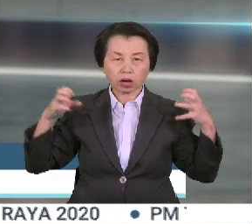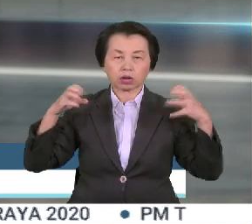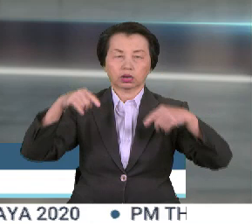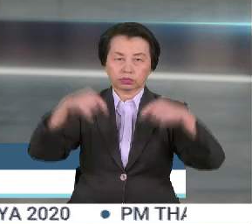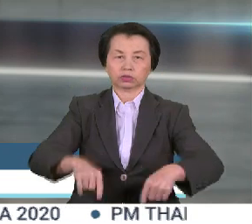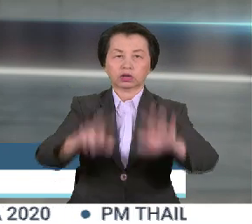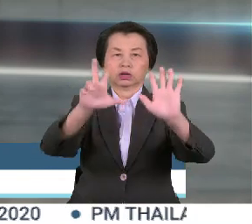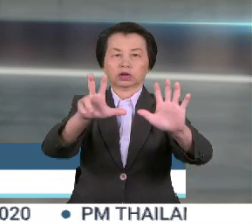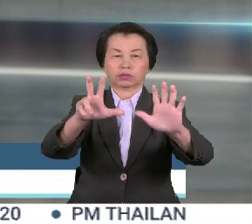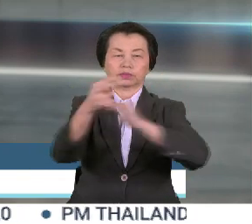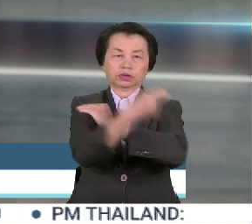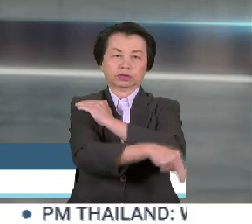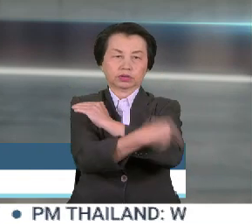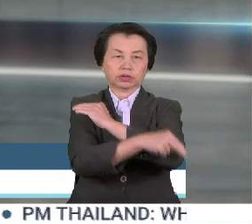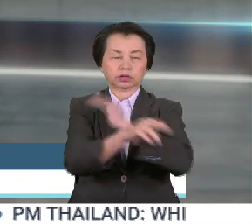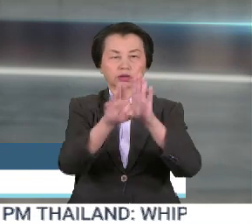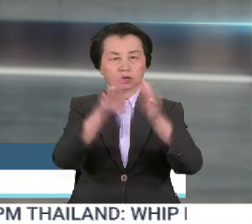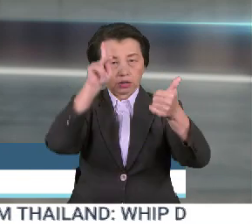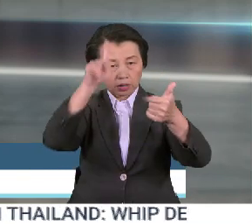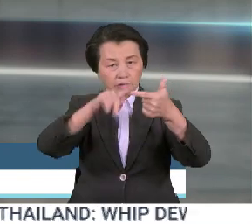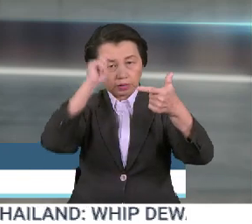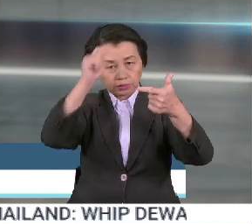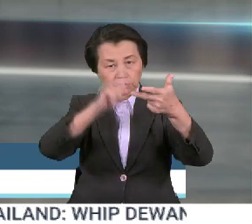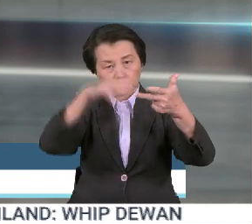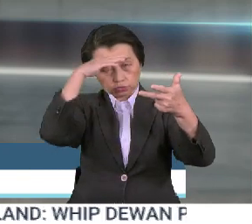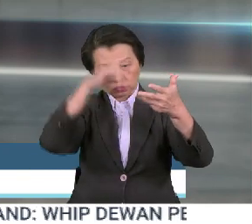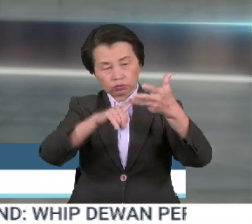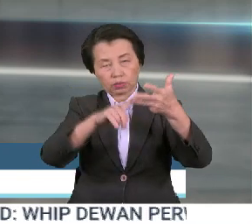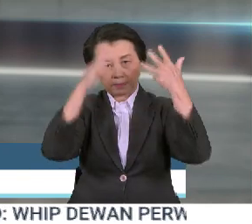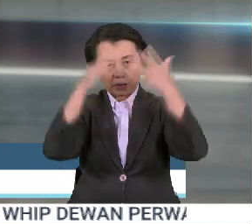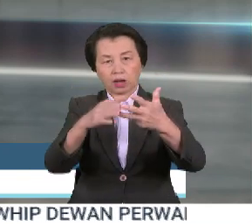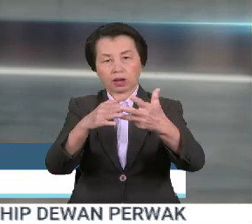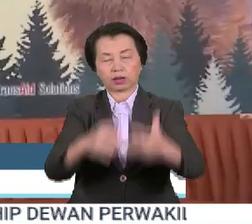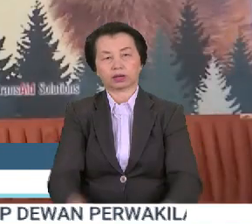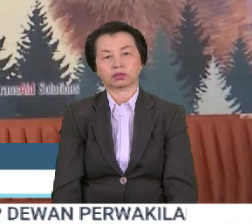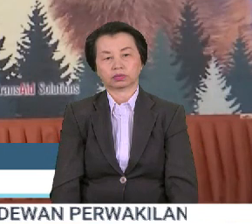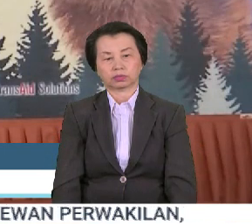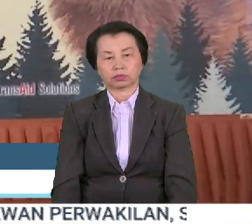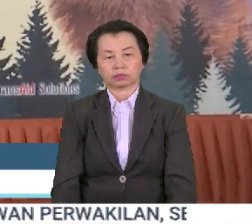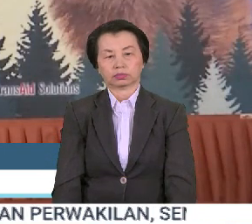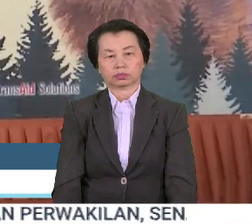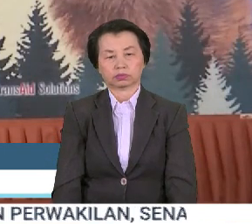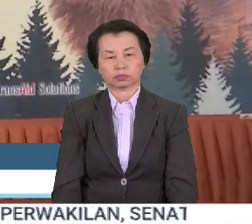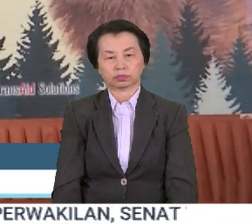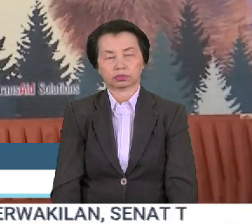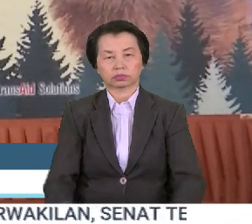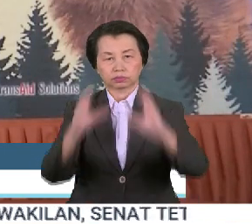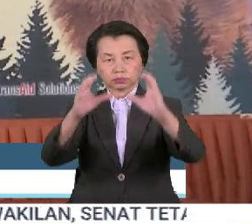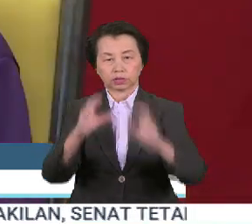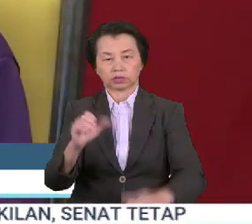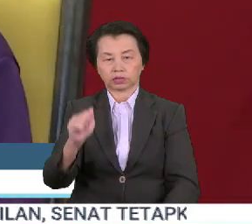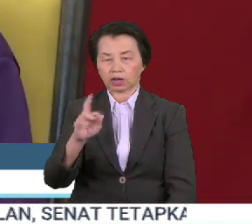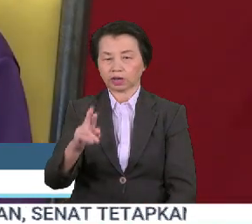8 buah Negeri seperti Kelantan Trengganu Joho dan paham katanya kaidah